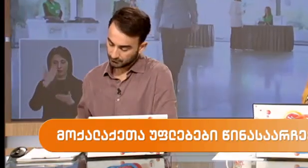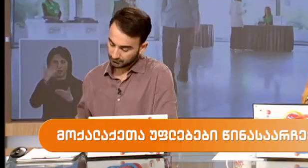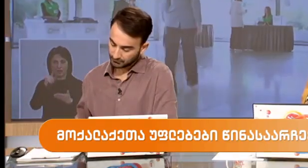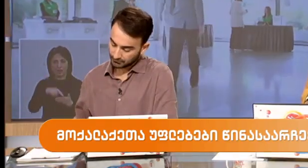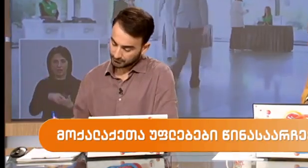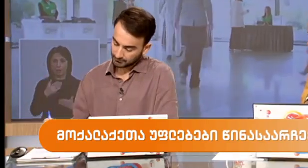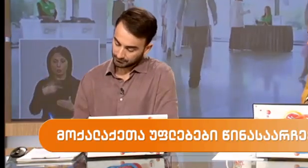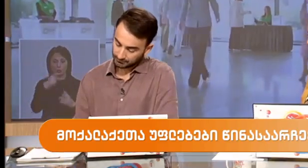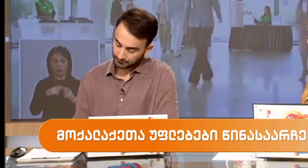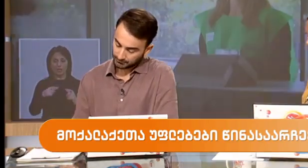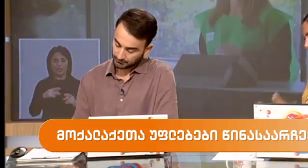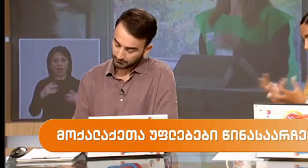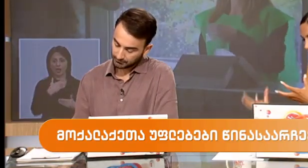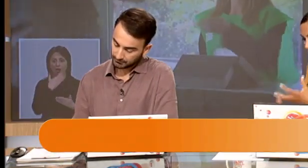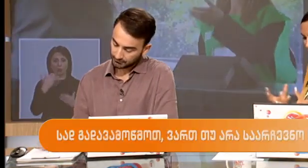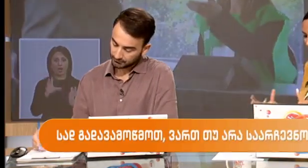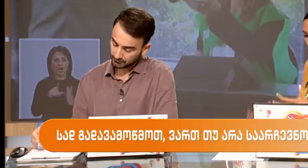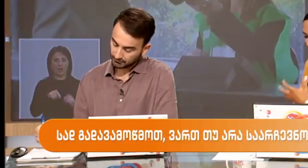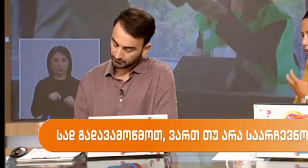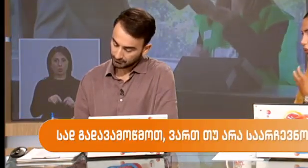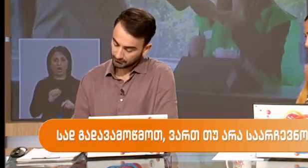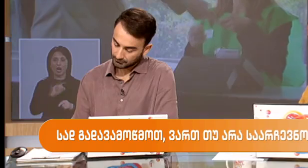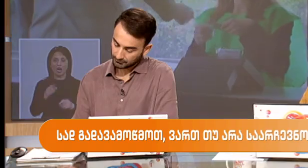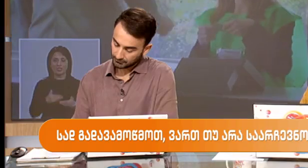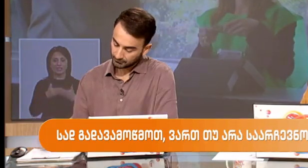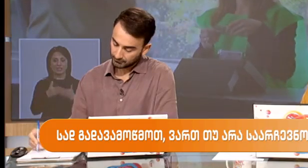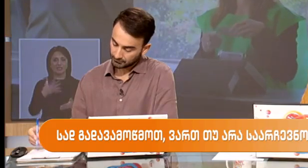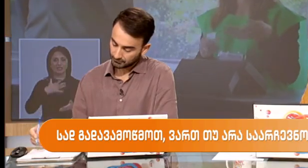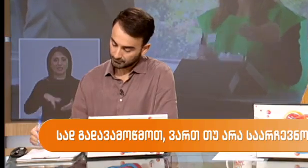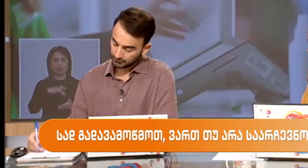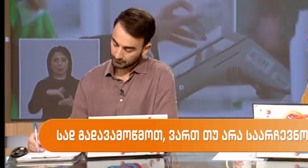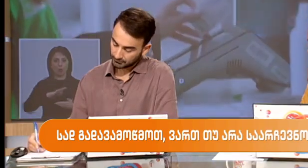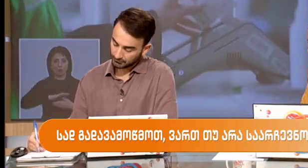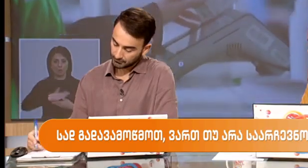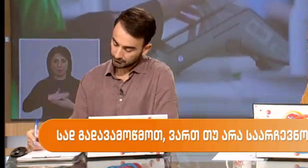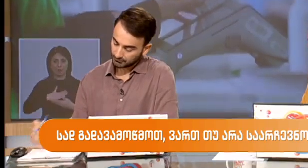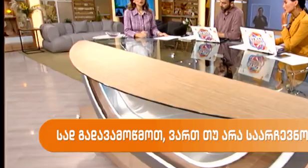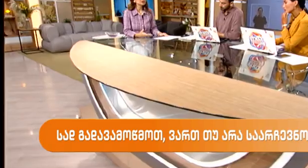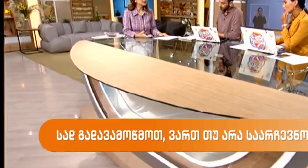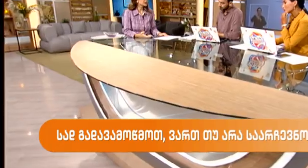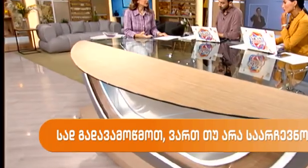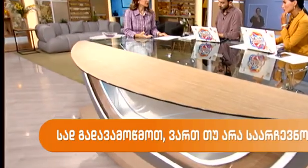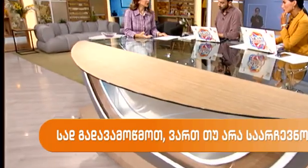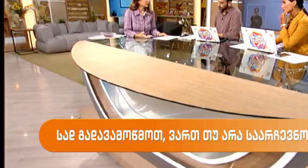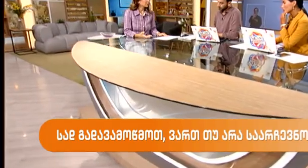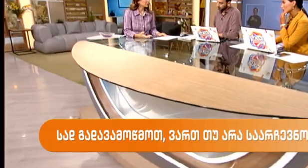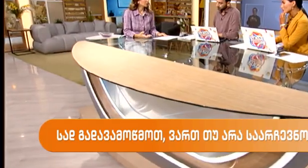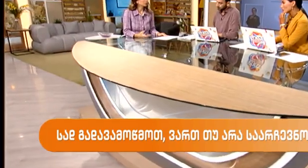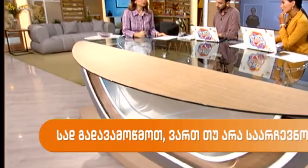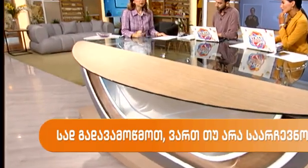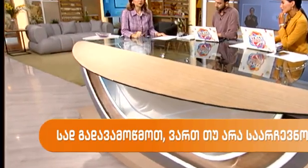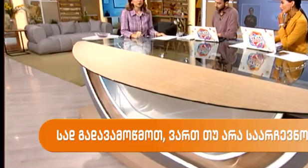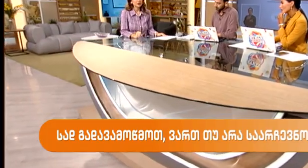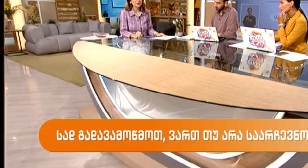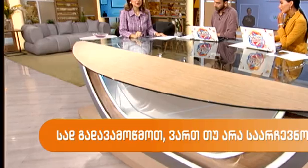თუ არა სიაში და ესეთ შემთხვევაში როგორ უნდა მოიქცეს მოქალაქე? კი ბატონო, ესე იგი, შეგვიძლია წინასწარაც გადავამოწმოთ, რა